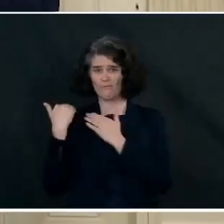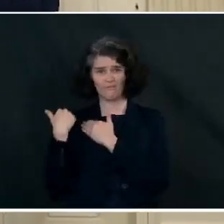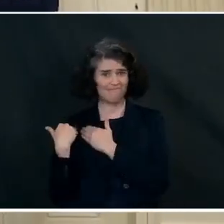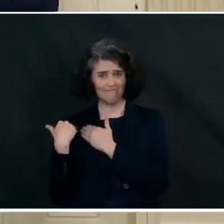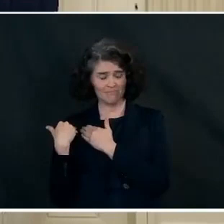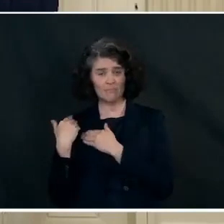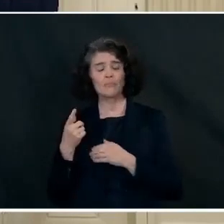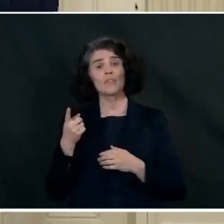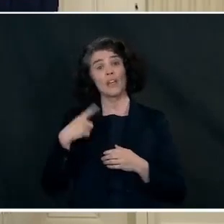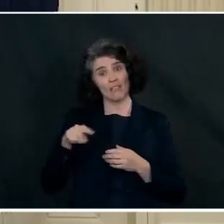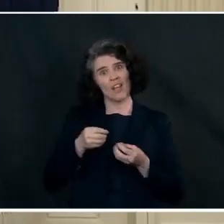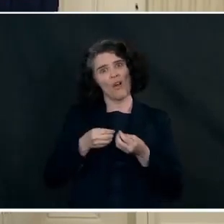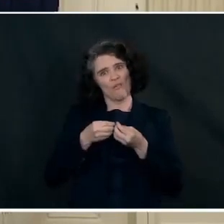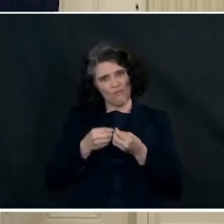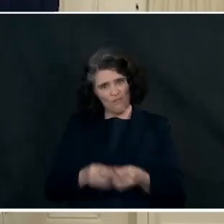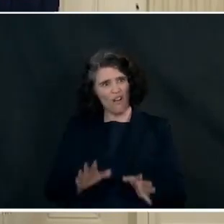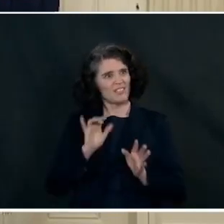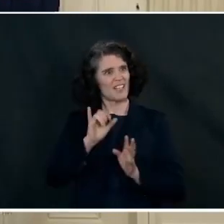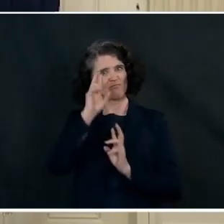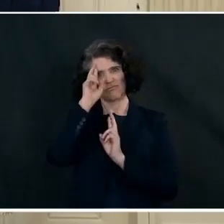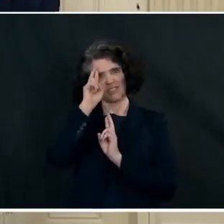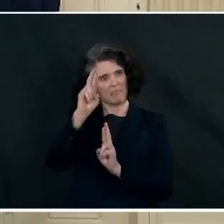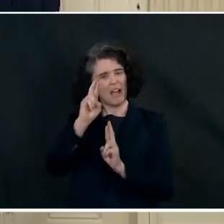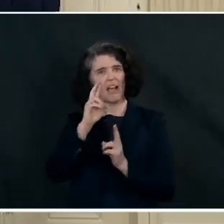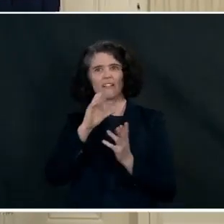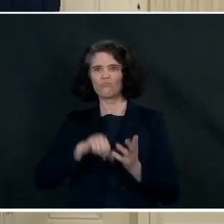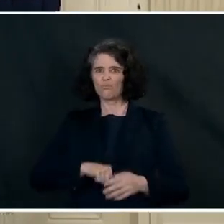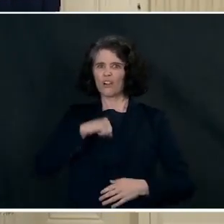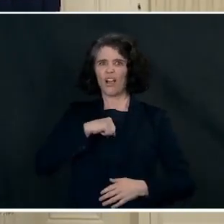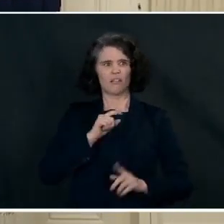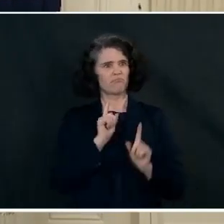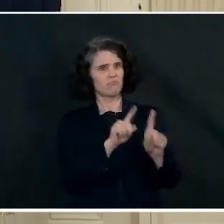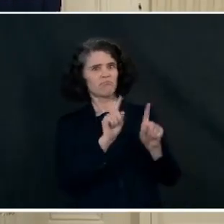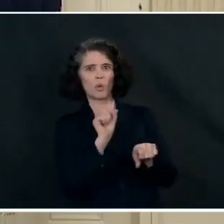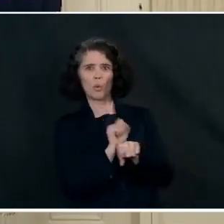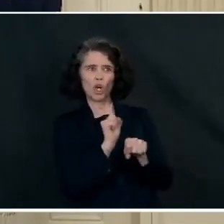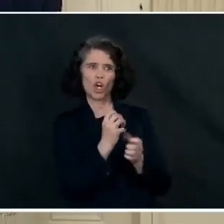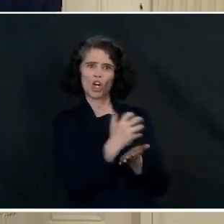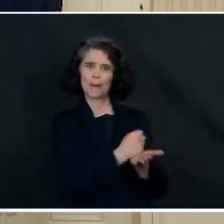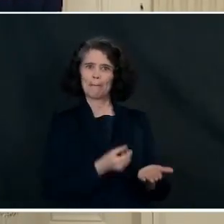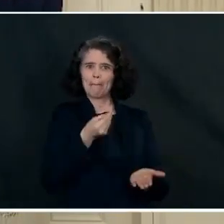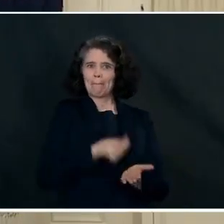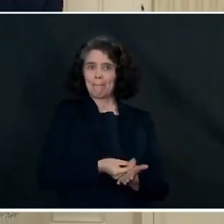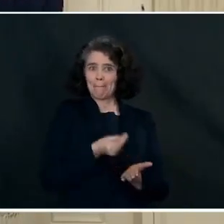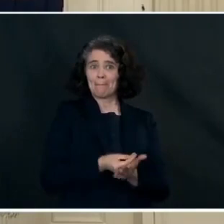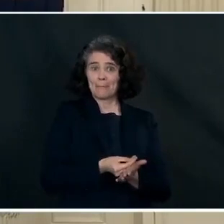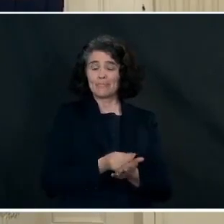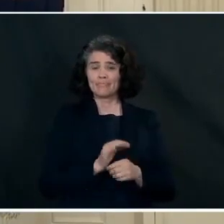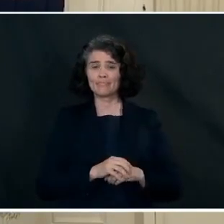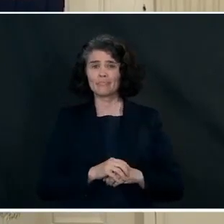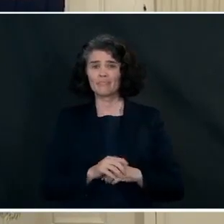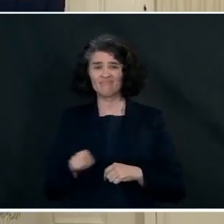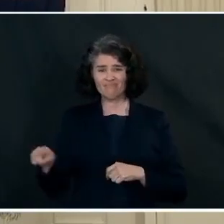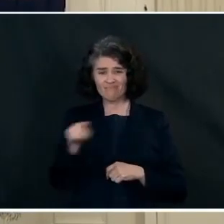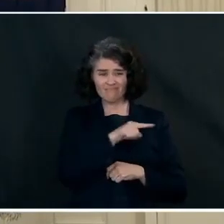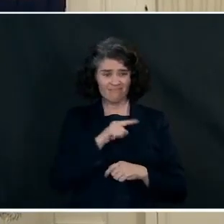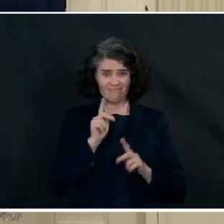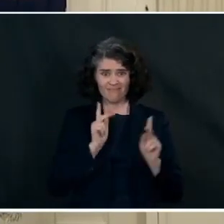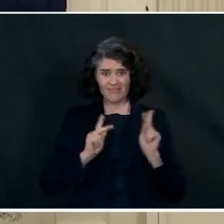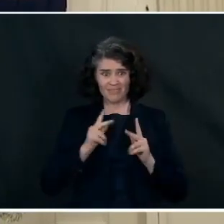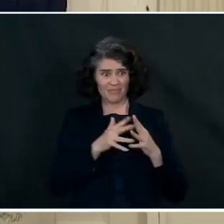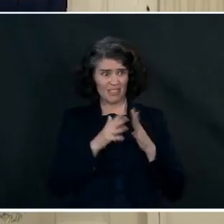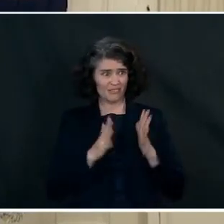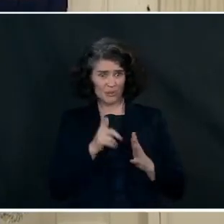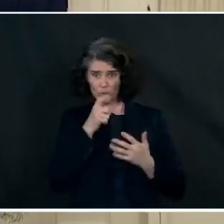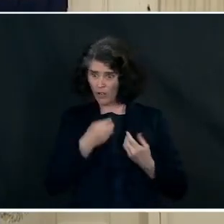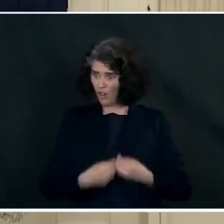güvendiğini de belirten Aydın çekilmesinden sonraki sürece ilişkin ise Afganistan'da bütün ülkeyi kontrol eden tek bir